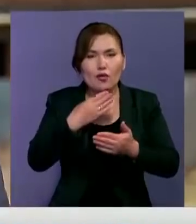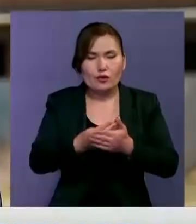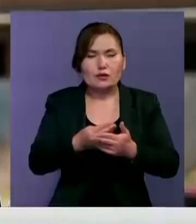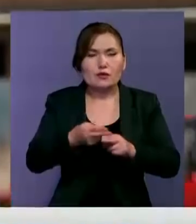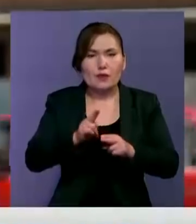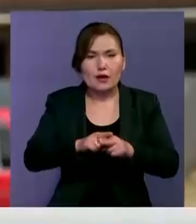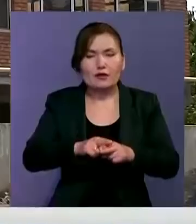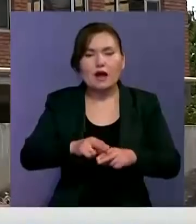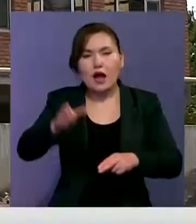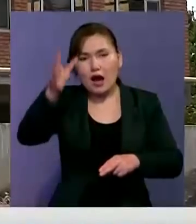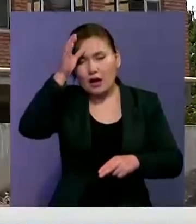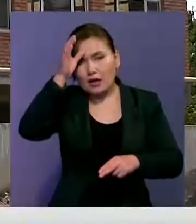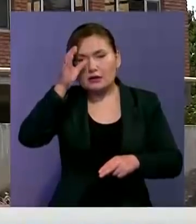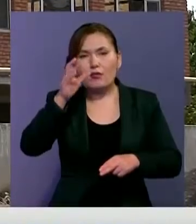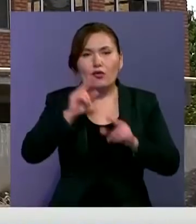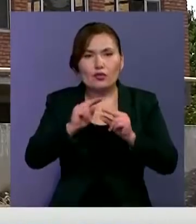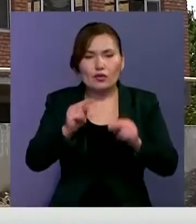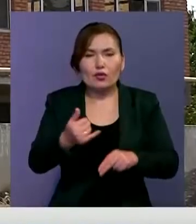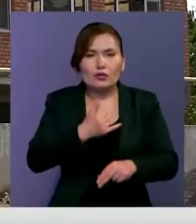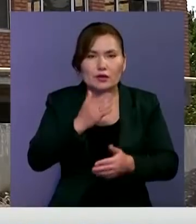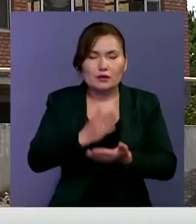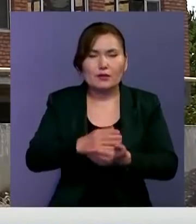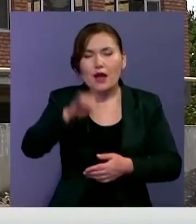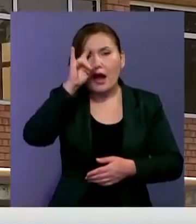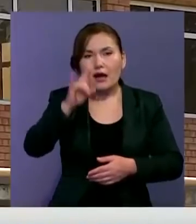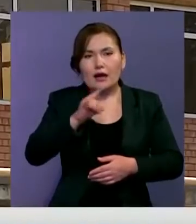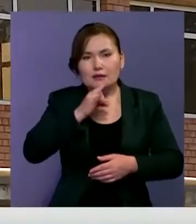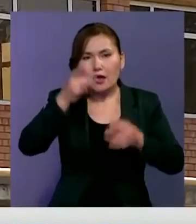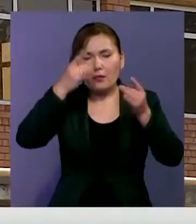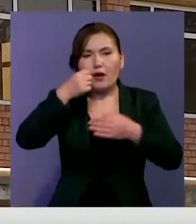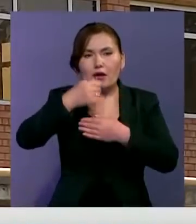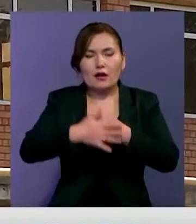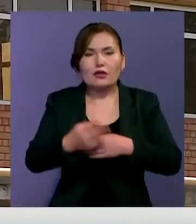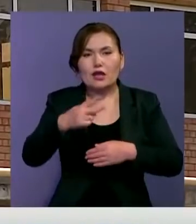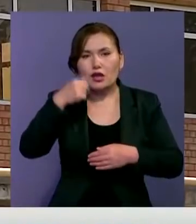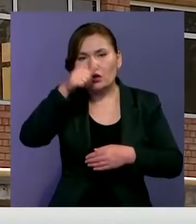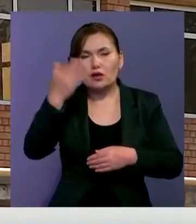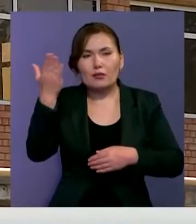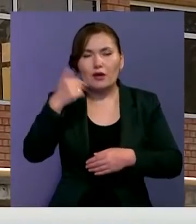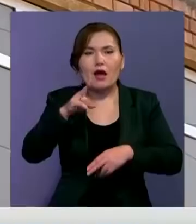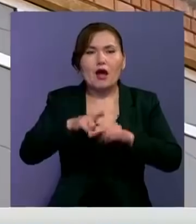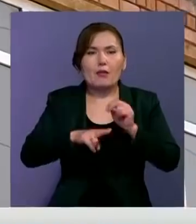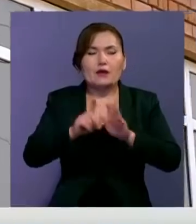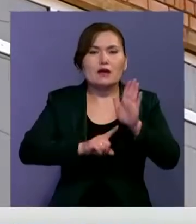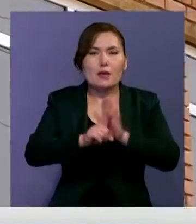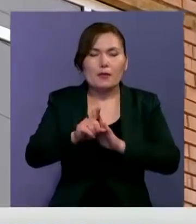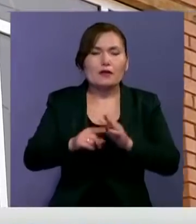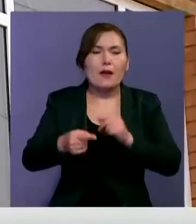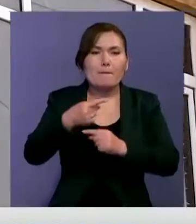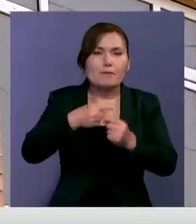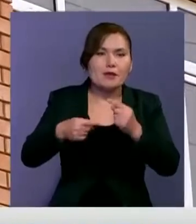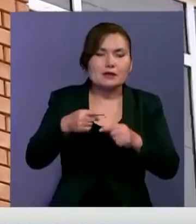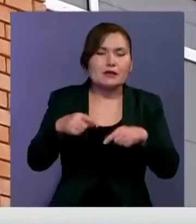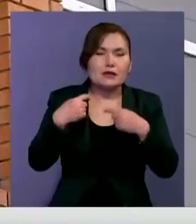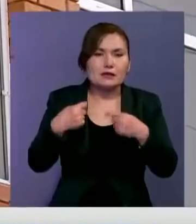академик профессорларымыз бар. Жақсылық Жорықбаев қазақ мәдени орталығының құрылысын 2 жыл бұрын бастаған. Ол үшін бизнесін сатып, банктен